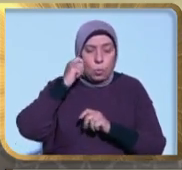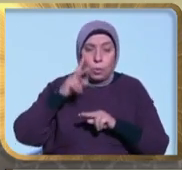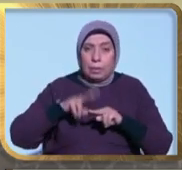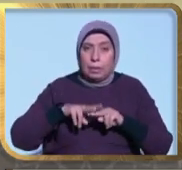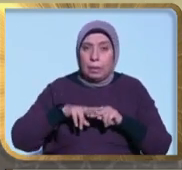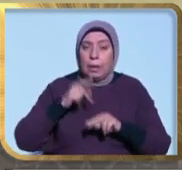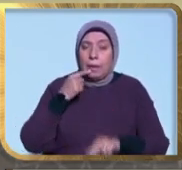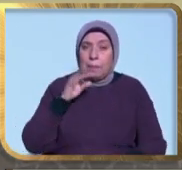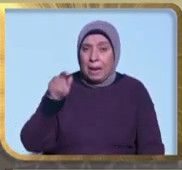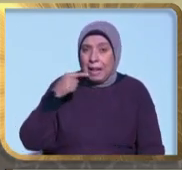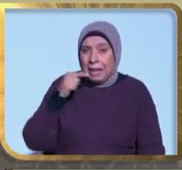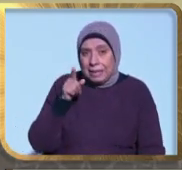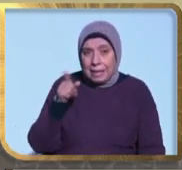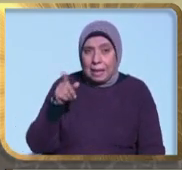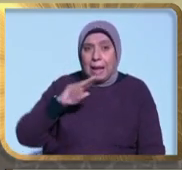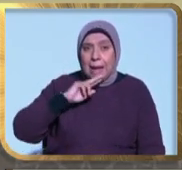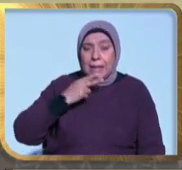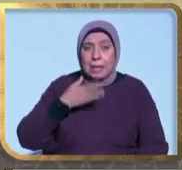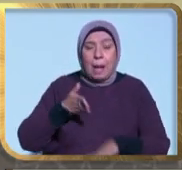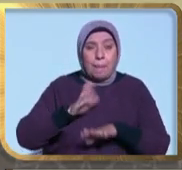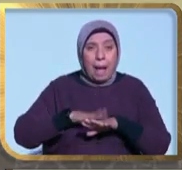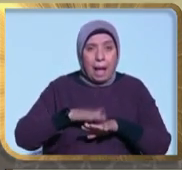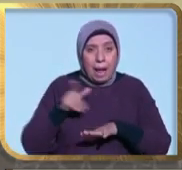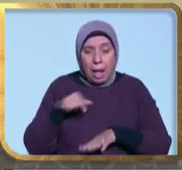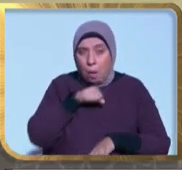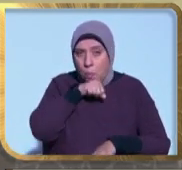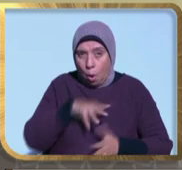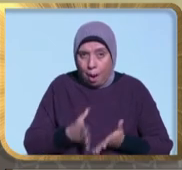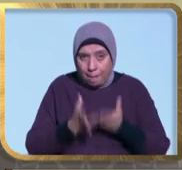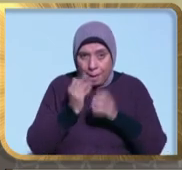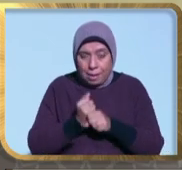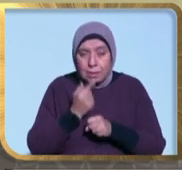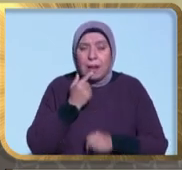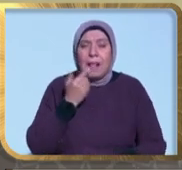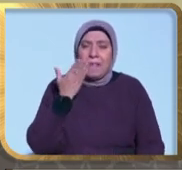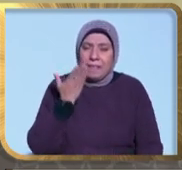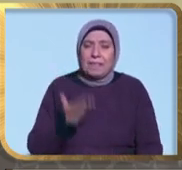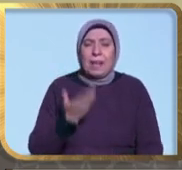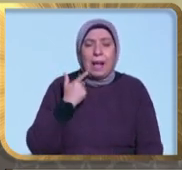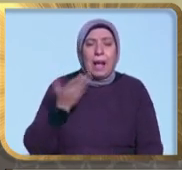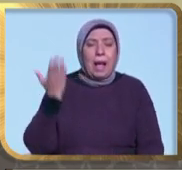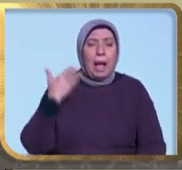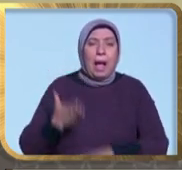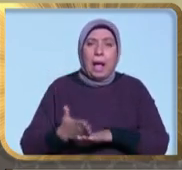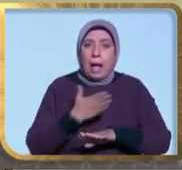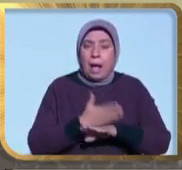قوم نوح وعاد